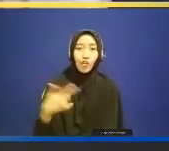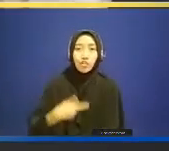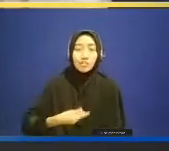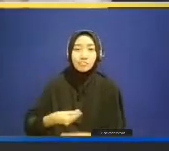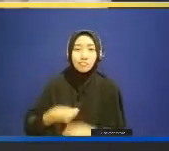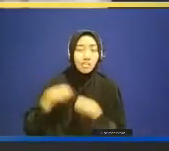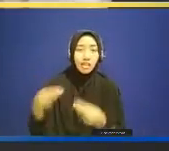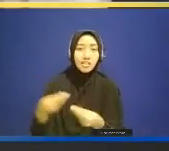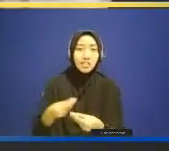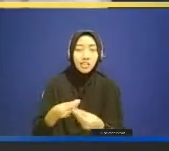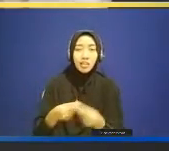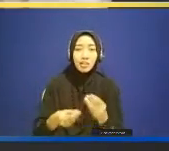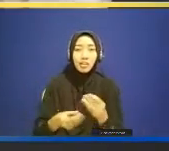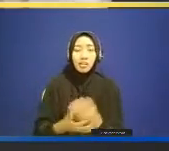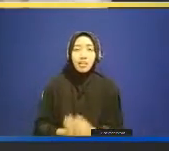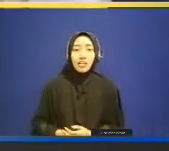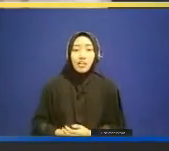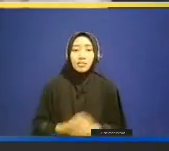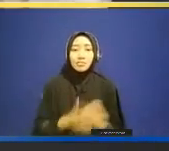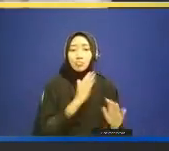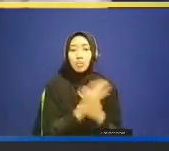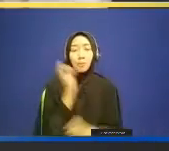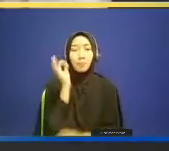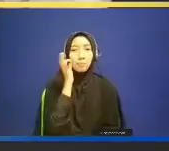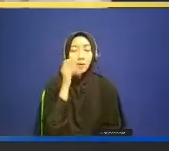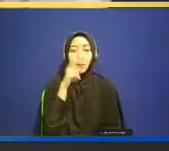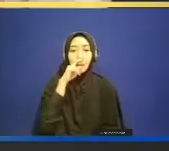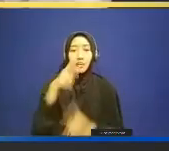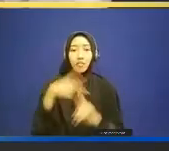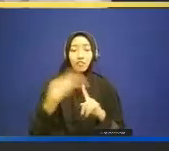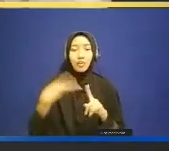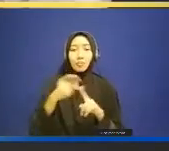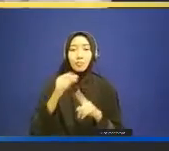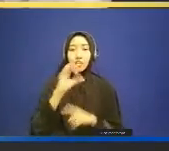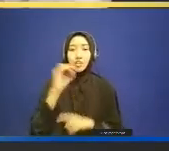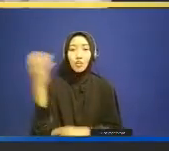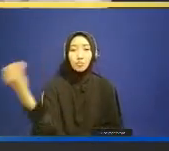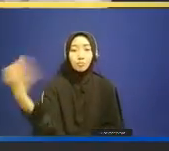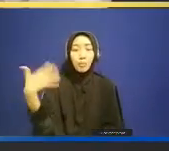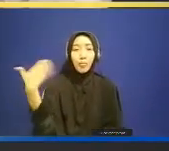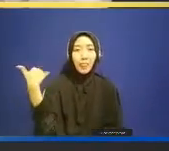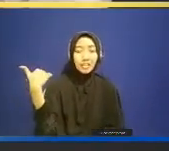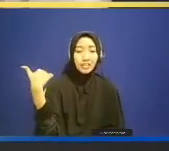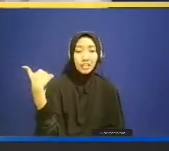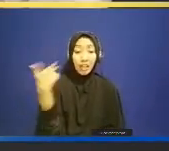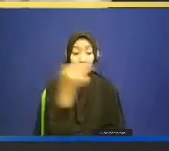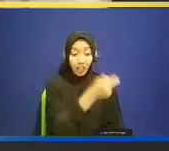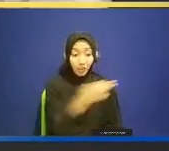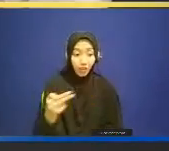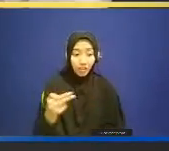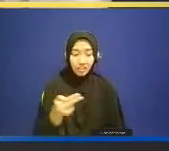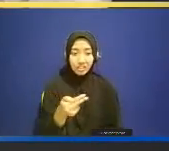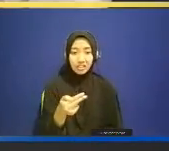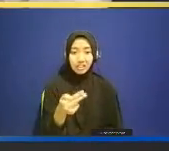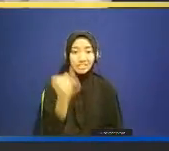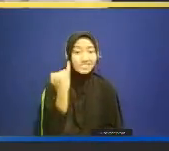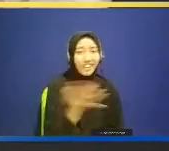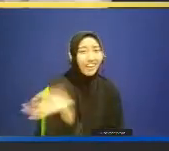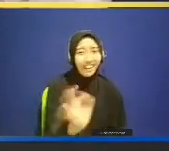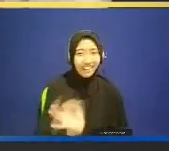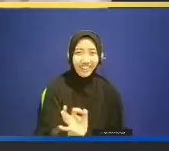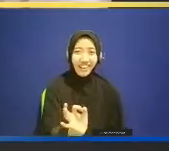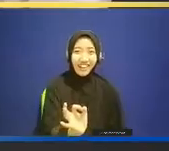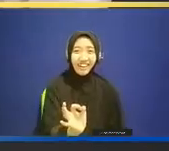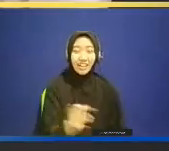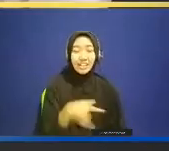warning kalau yang Pak maaf ya Pak video yang dikatakan Pak febrio tadi itu Indonesia enggak ada cacatnya selesai kali